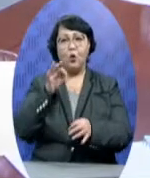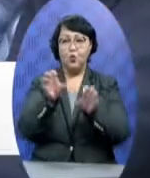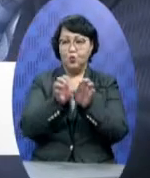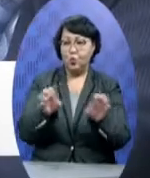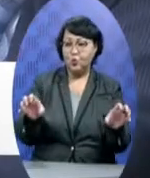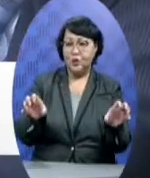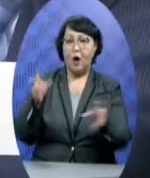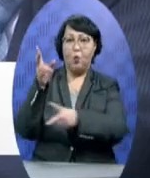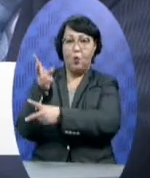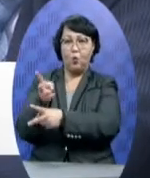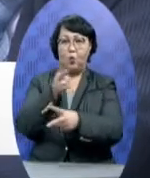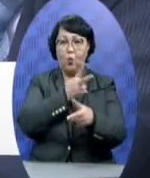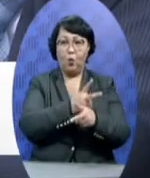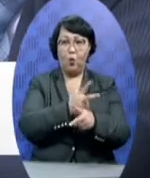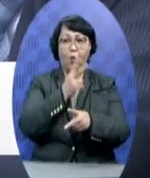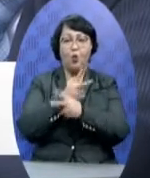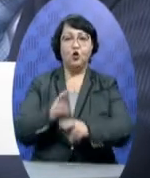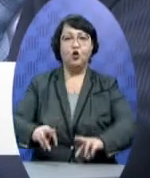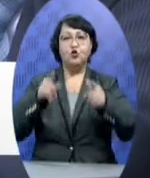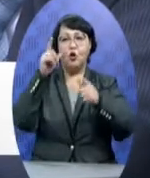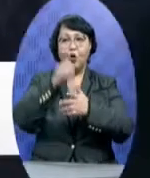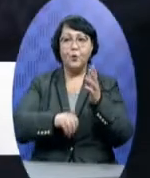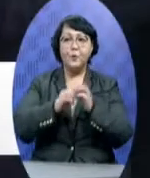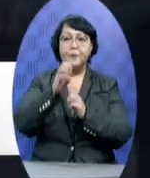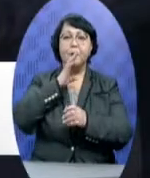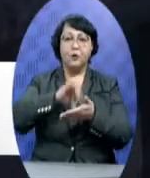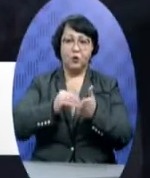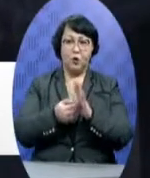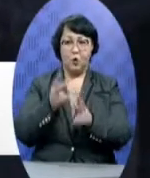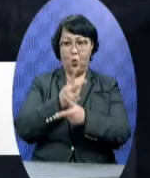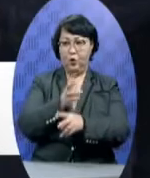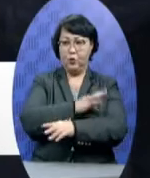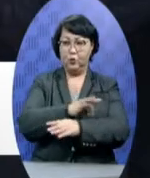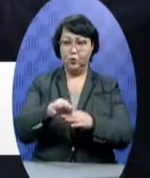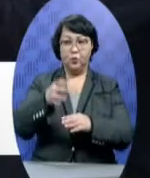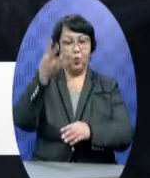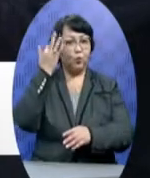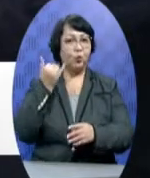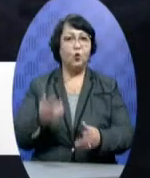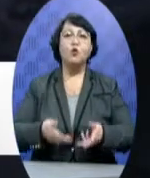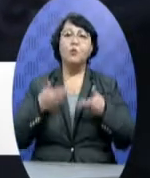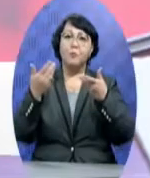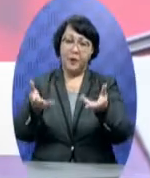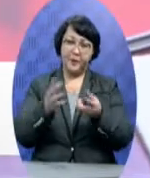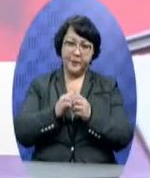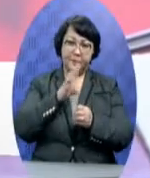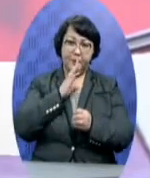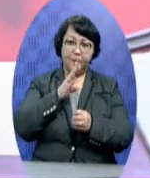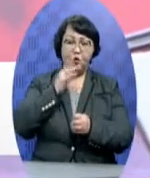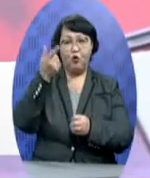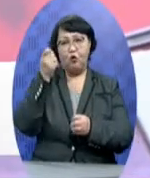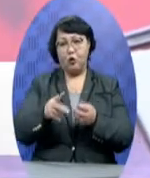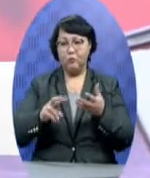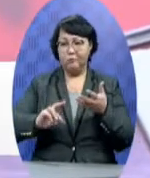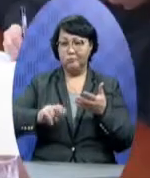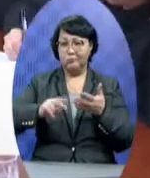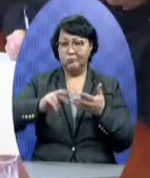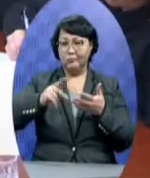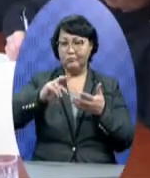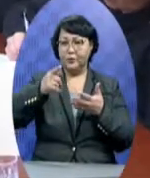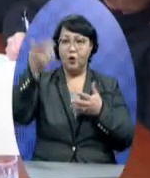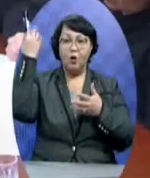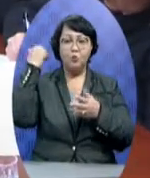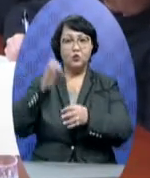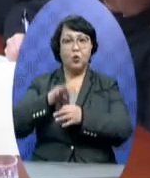байгуулахаар хуульд өөрчлөлт оруулахар төлөвлөж байна. За хуулийн төслийг тун удахгүй өргөн барина. Гол өөрчлөлтүүдийг өмнөх сонгуулиудын зохион